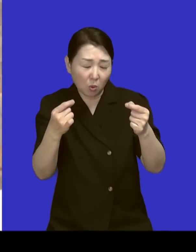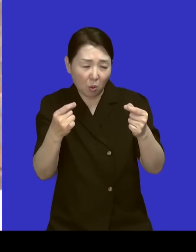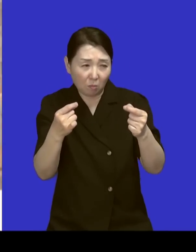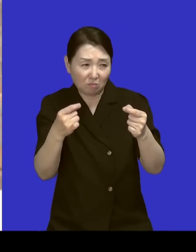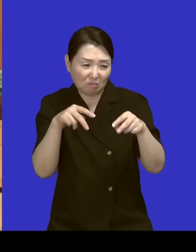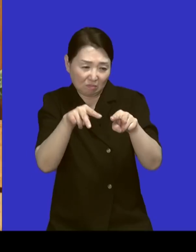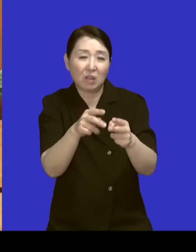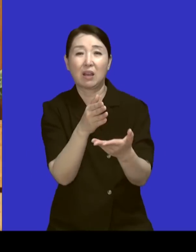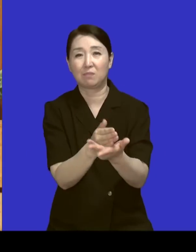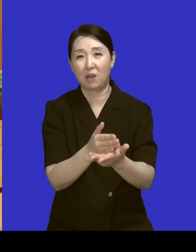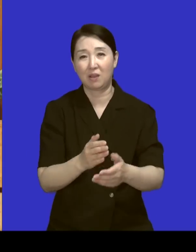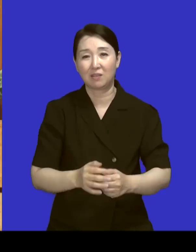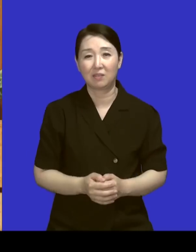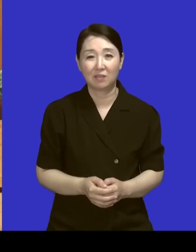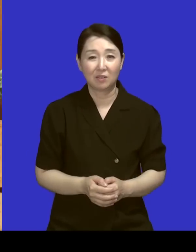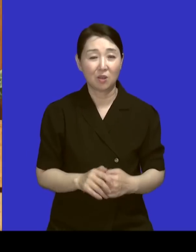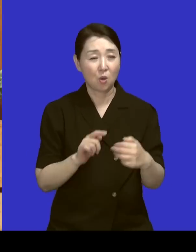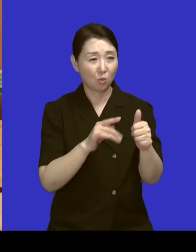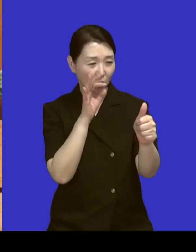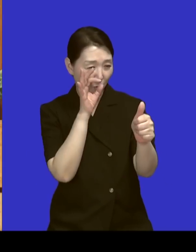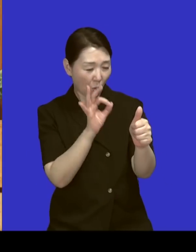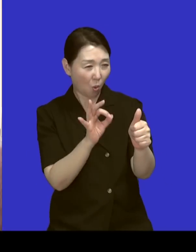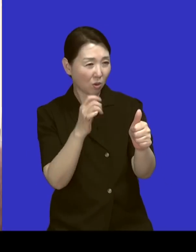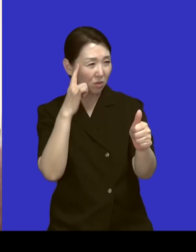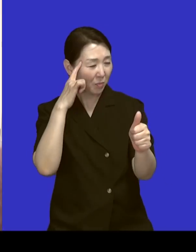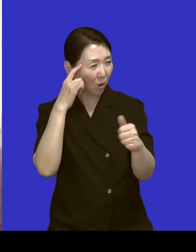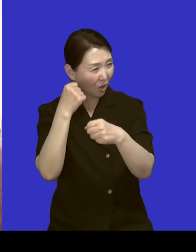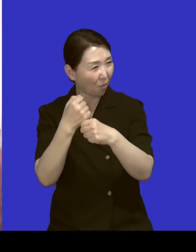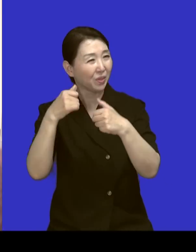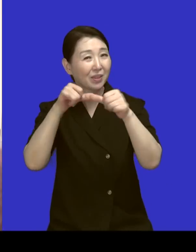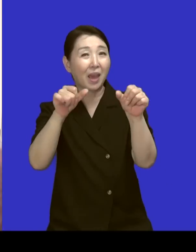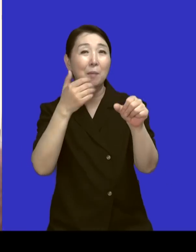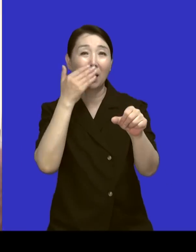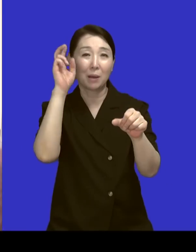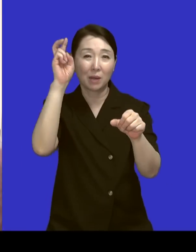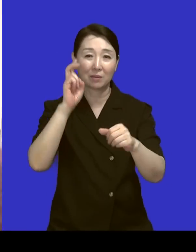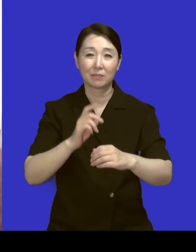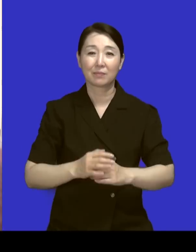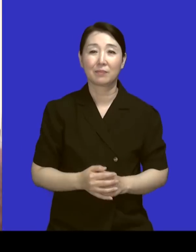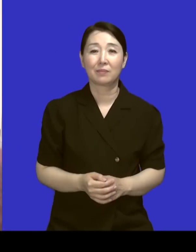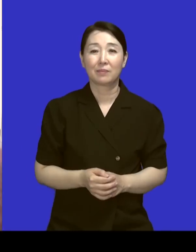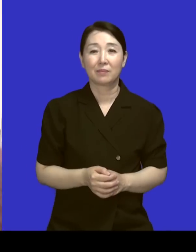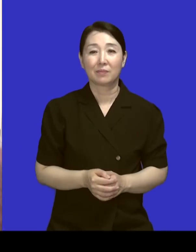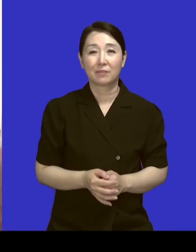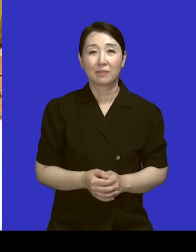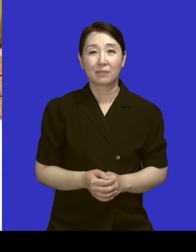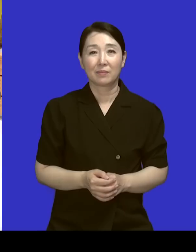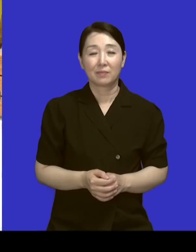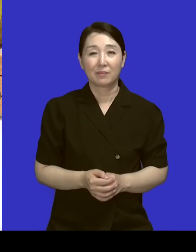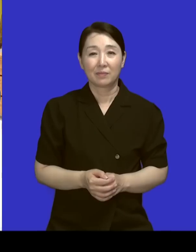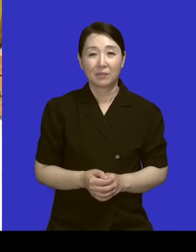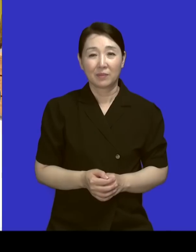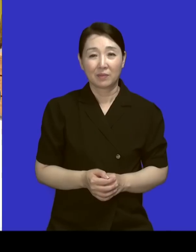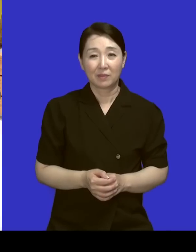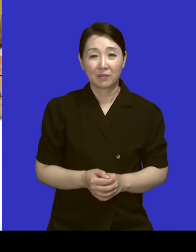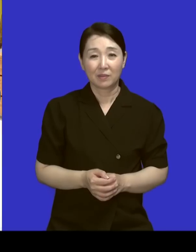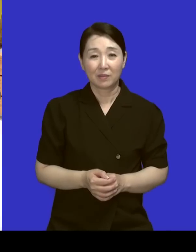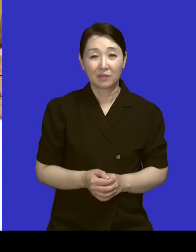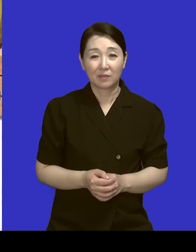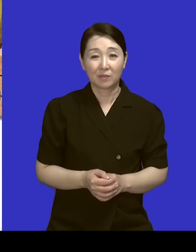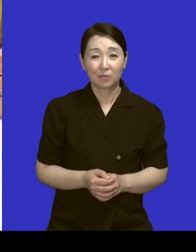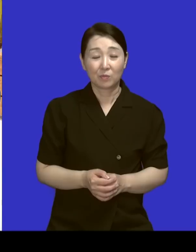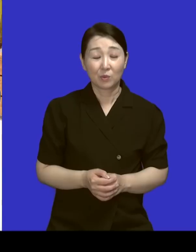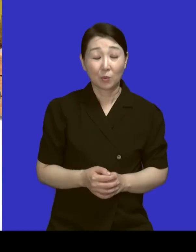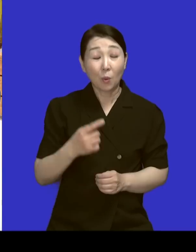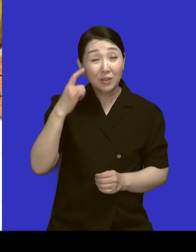않았으면 좋겠어요. 오늘 형제님 보고 많은 분들이 그런 네. 편견을 다 버릴 수 있는 시간이었던 것 같아요. 마지막으로 그런 생각 안 해봤어요. 내가